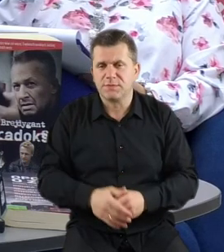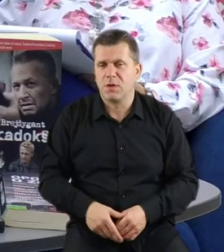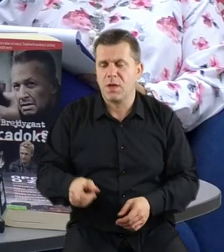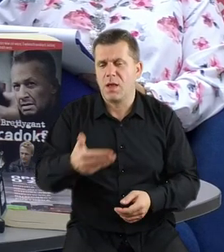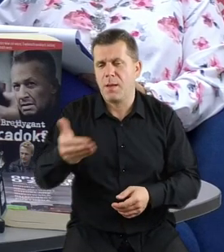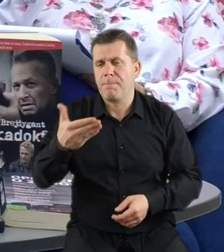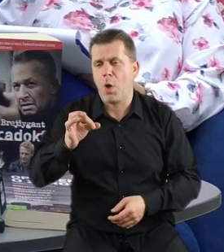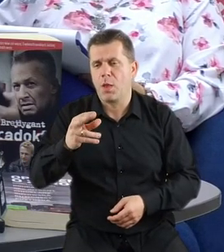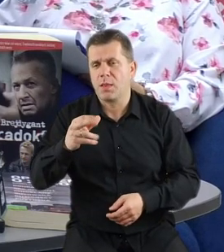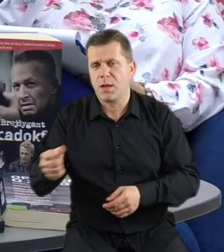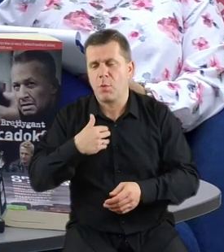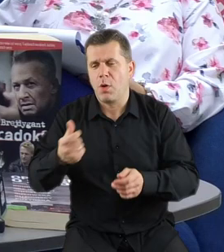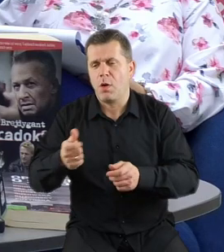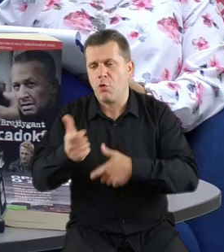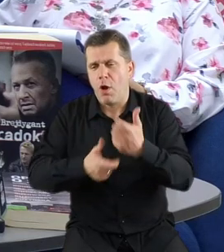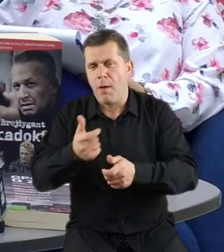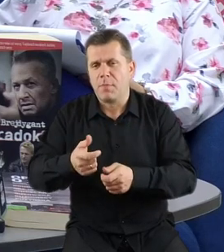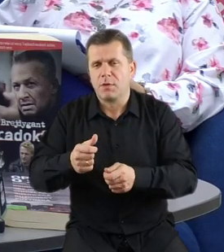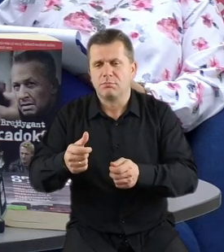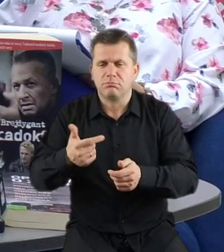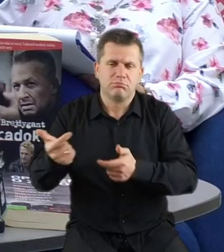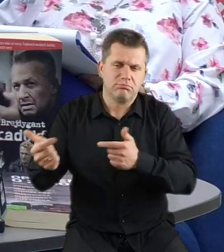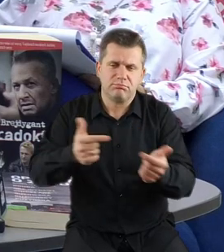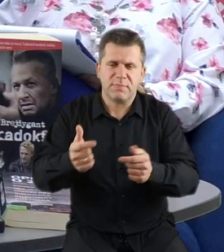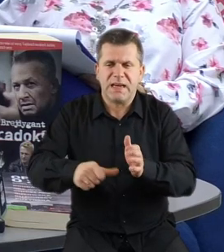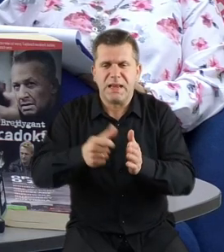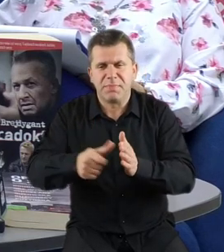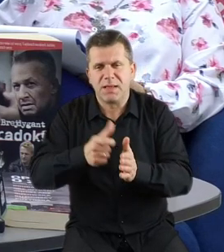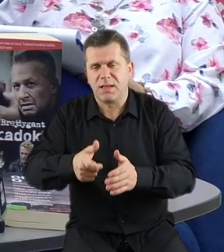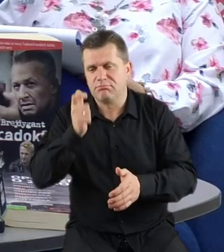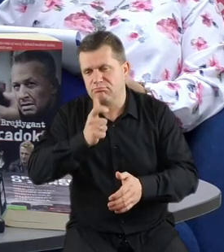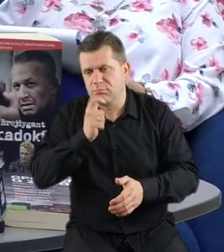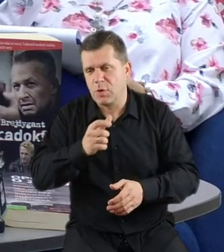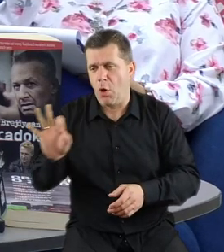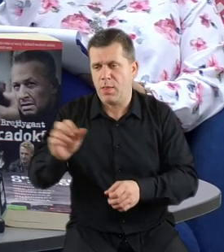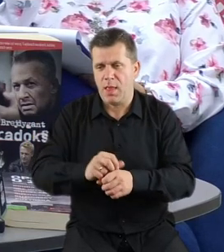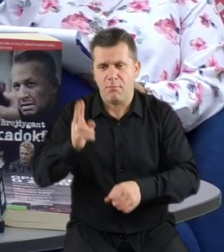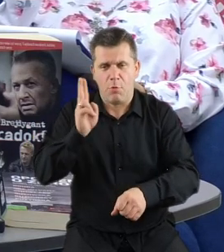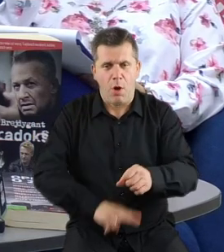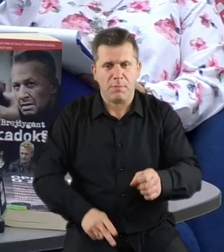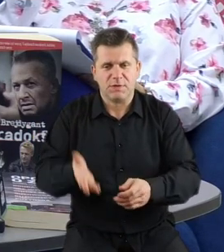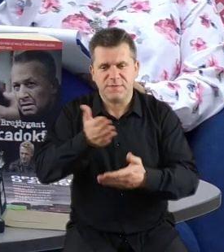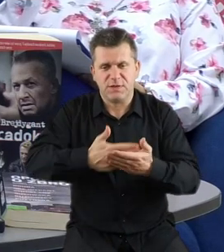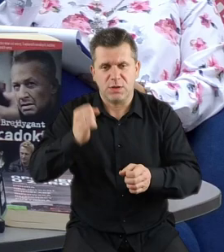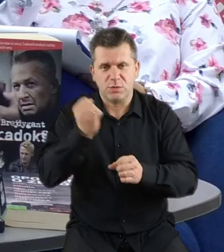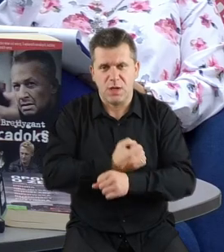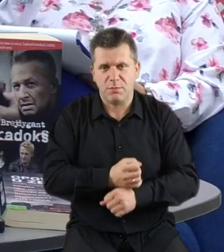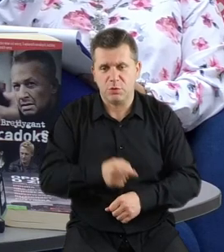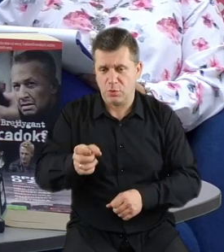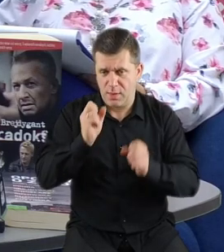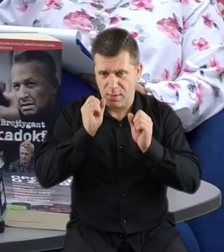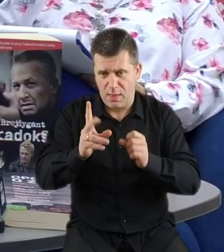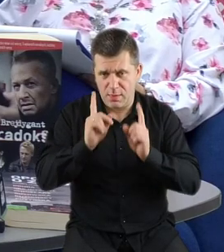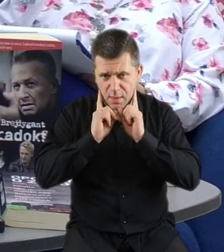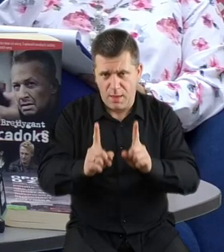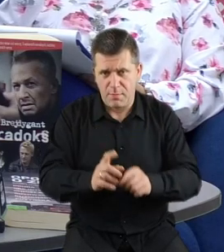prowadziła jakąś rozgrywkę z kryminalistykami, którzy stawiali jej weto, chociaż to ona jest komisarzem w Wydziale Zabójstw. Tak.